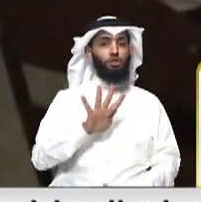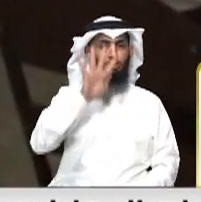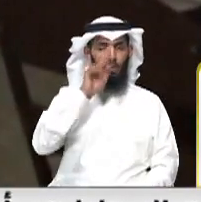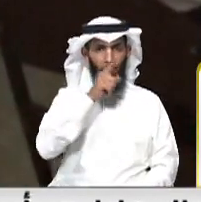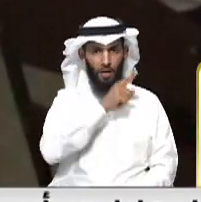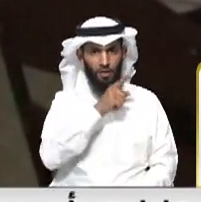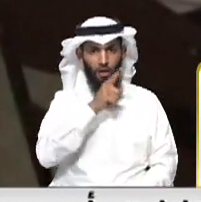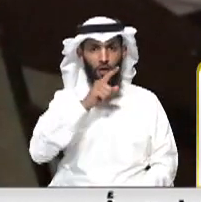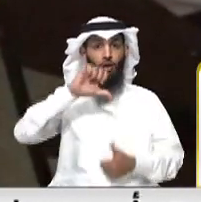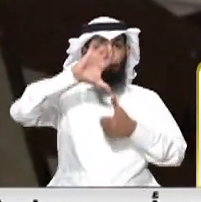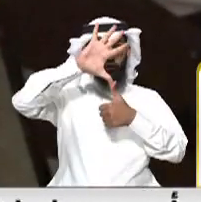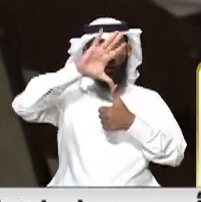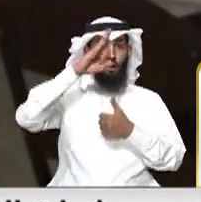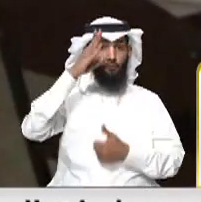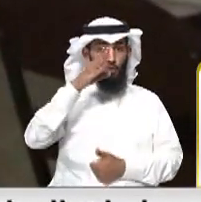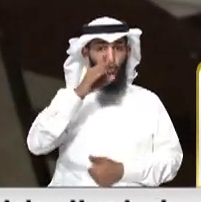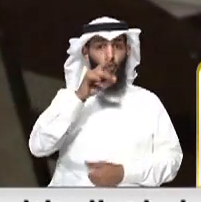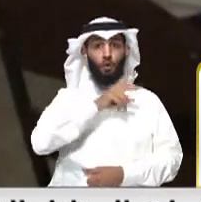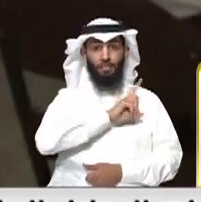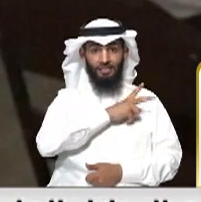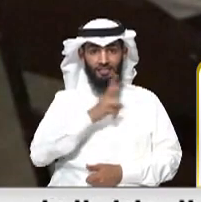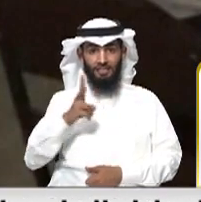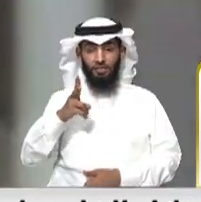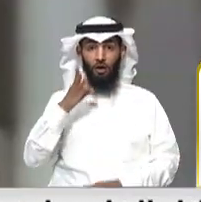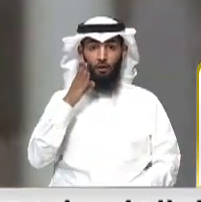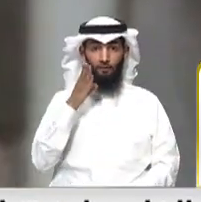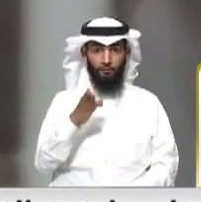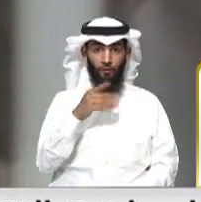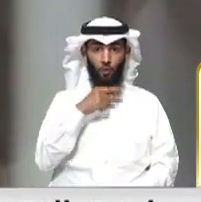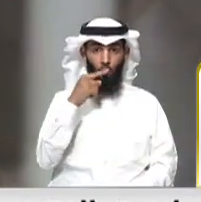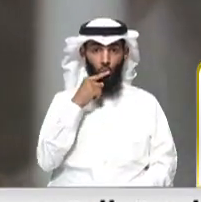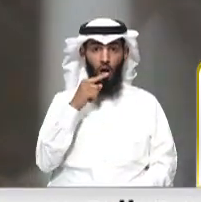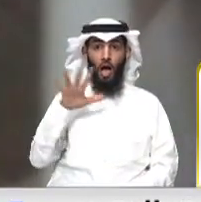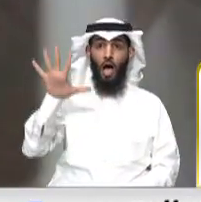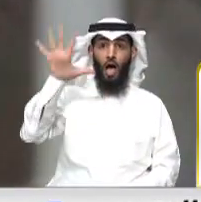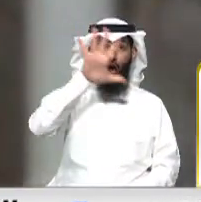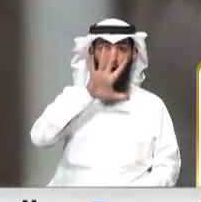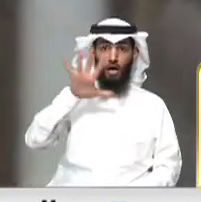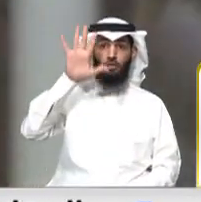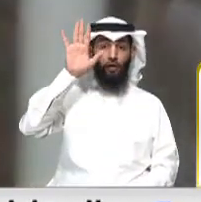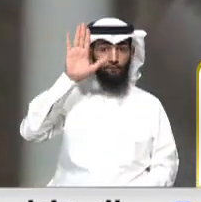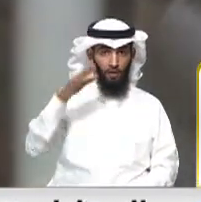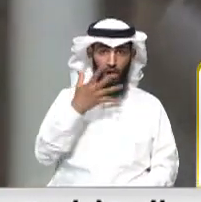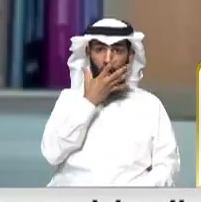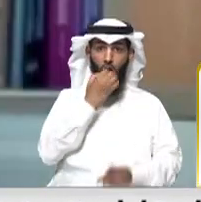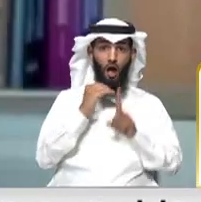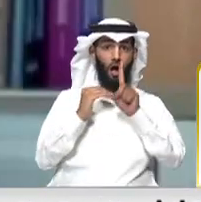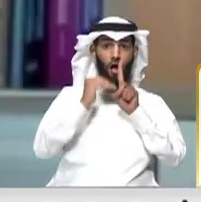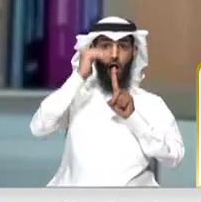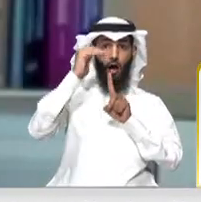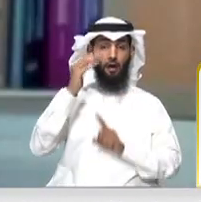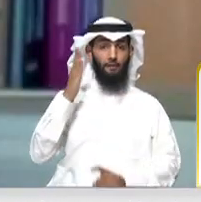اجزاء من اوروبا فيما تعرضت مساحات شاسعه من اسيا لموجات حر